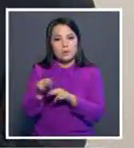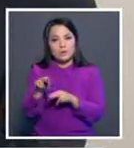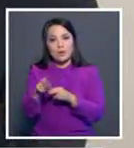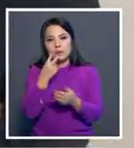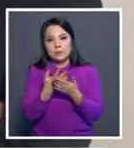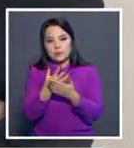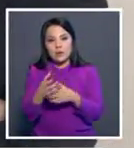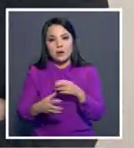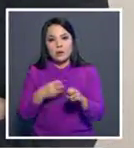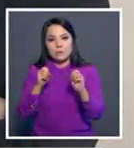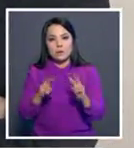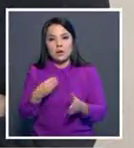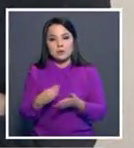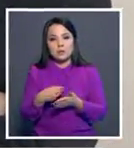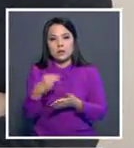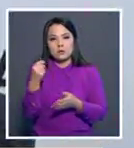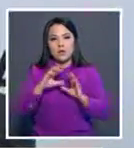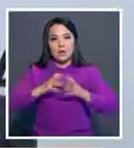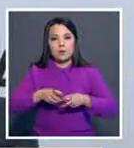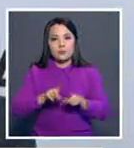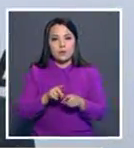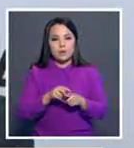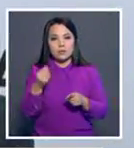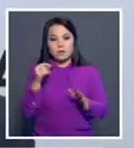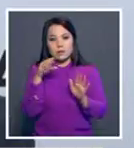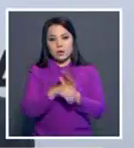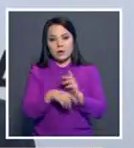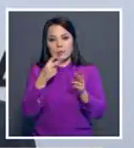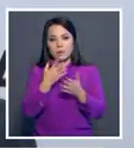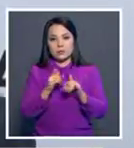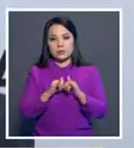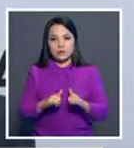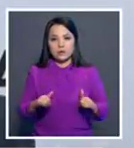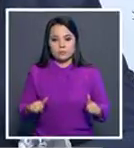халықаралық қаржы нарығы мен әлемдік биржаға шығудың тиімді тетіктерін нұсқайды.